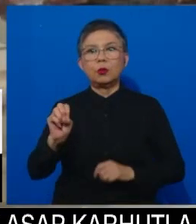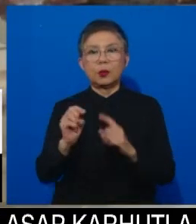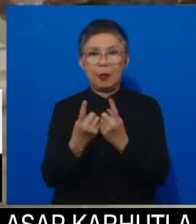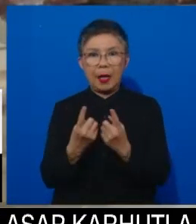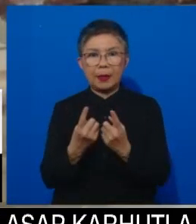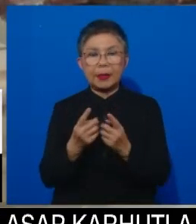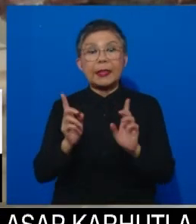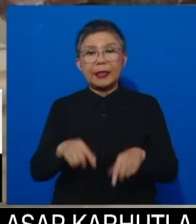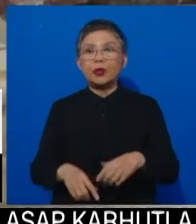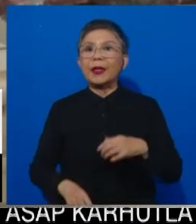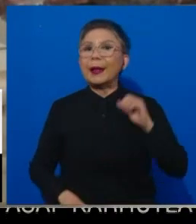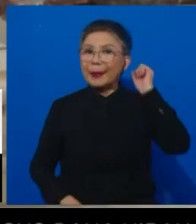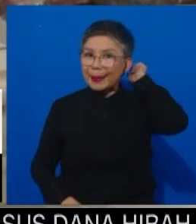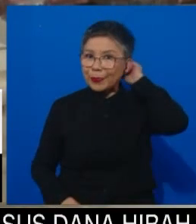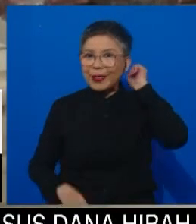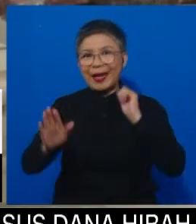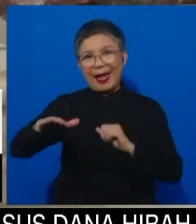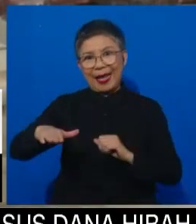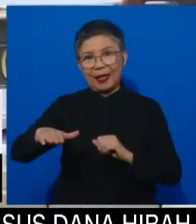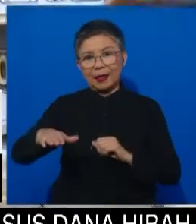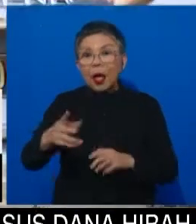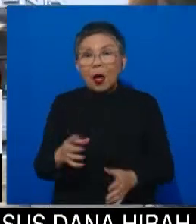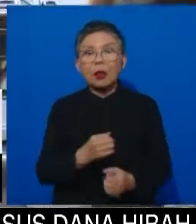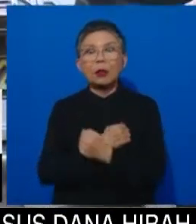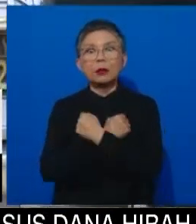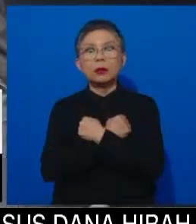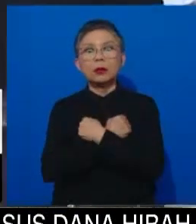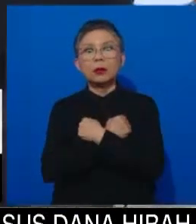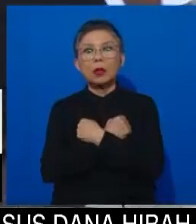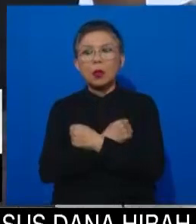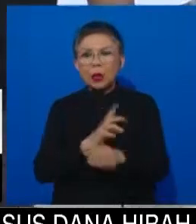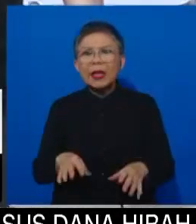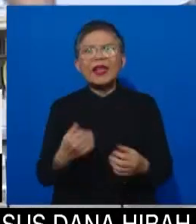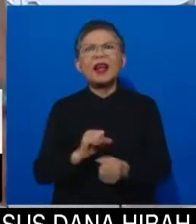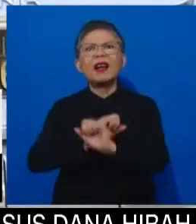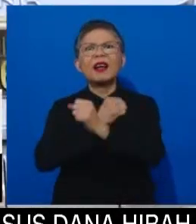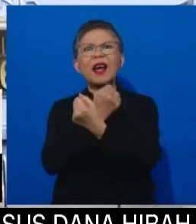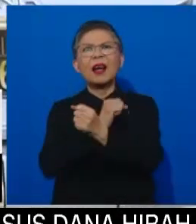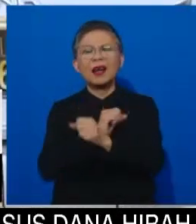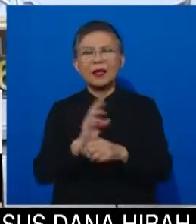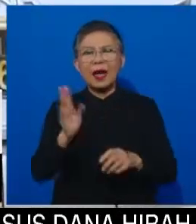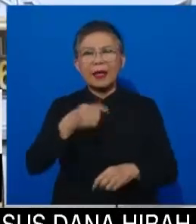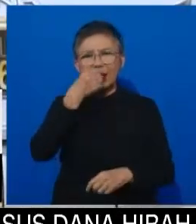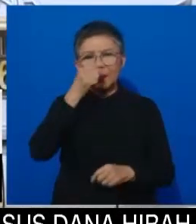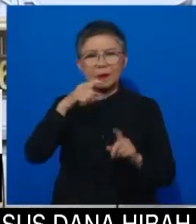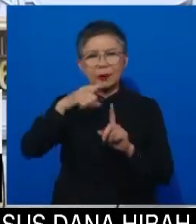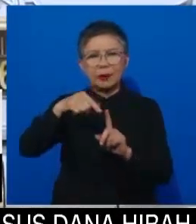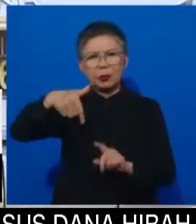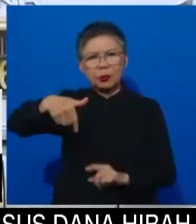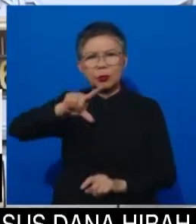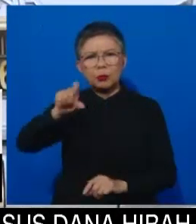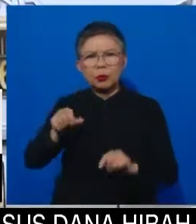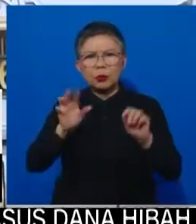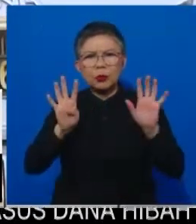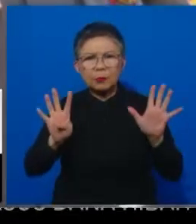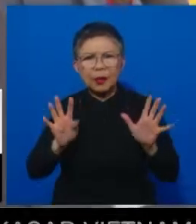hanya dihuni oleh istri dan anak yang ditemukan tewas dan jasad mereka tinggal kerangka pada Kamis 7 September.